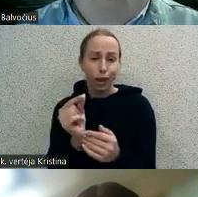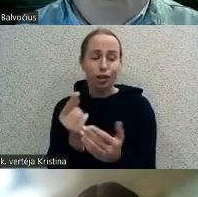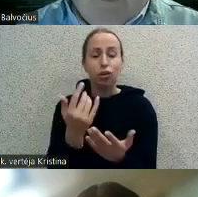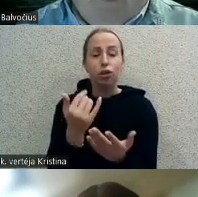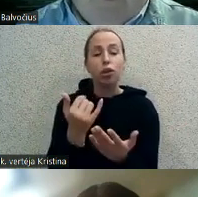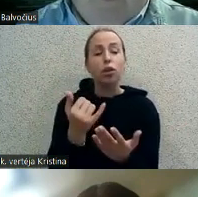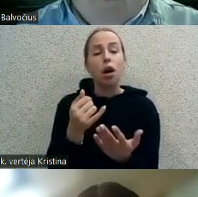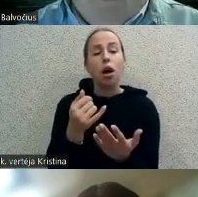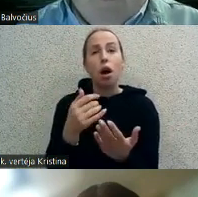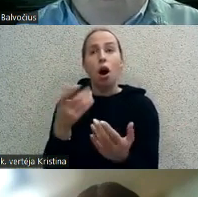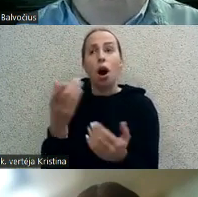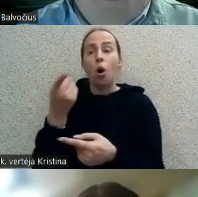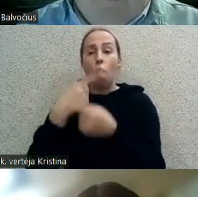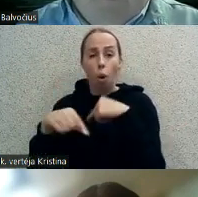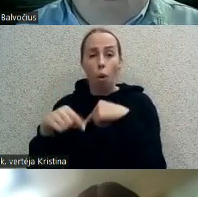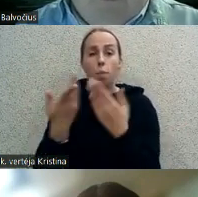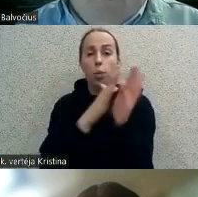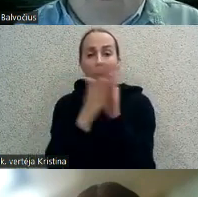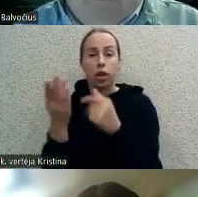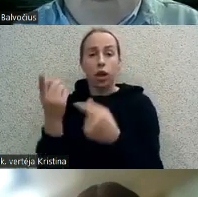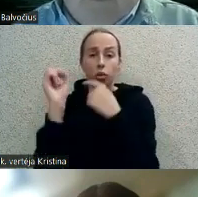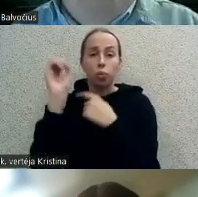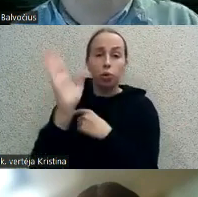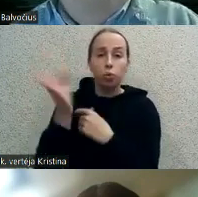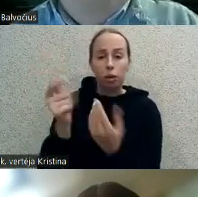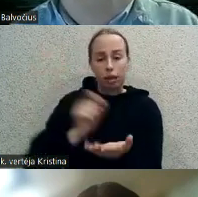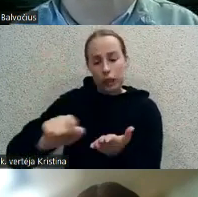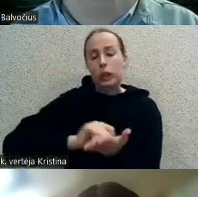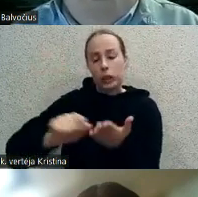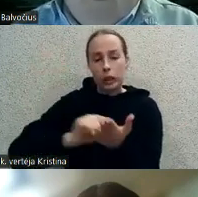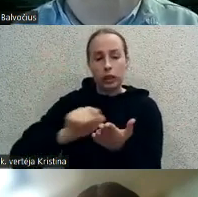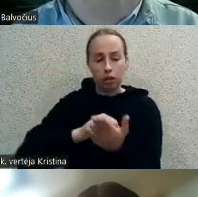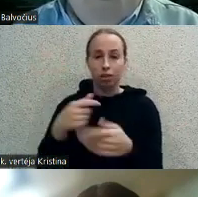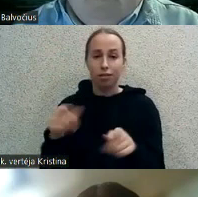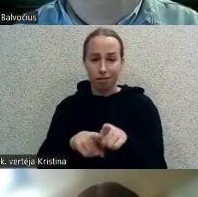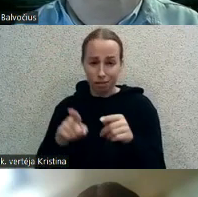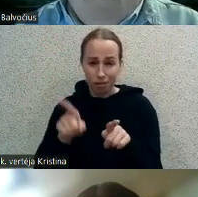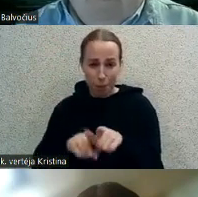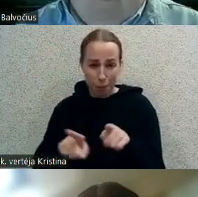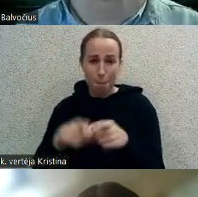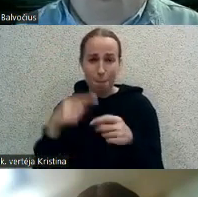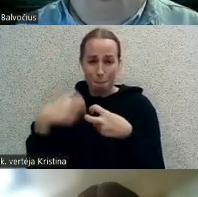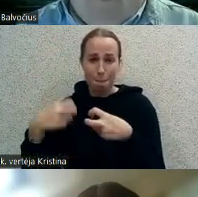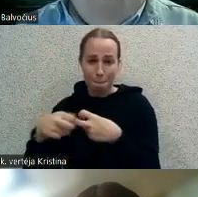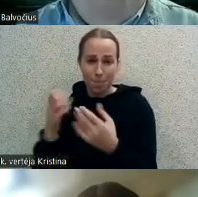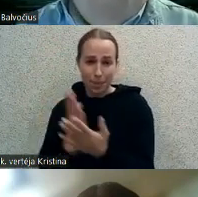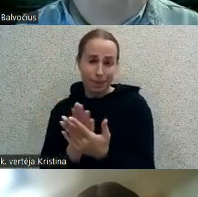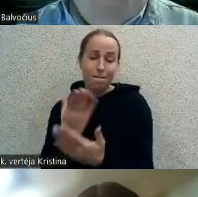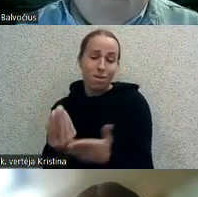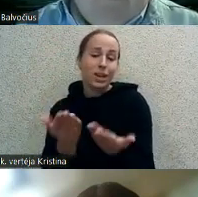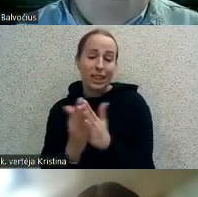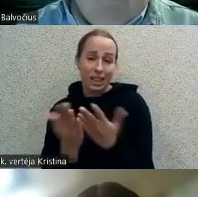gražinant į biblioteką švariai ištrinti, bet kiek ten gali trinti, ta knyga vis tiek genda, gaila knygos yra. Todėl, reiškia, šiais laikais reiktų,